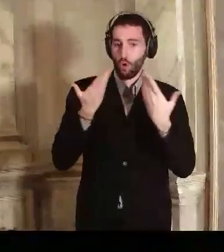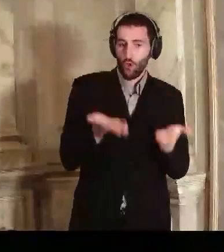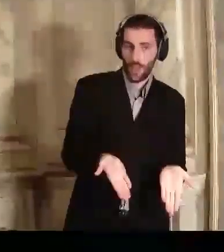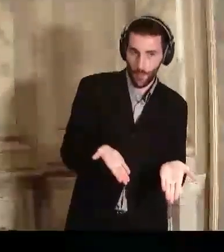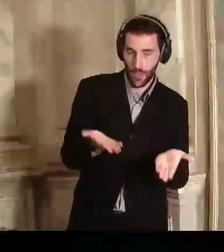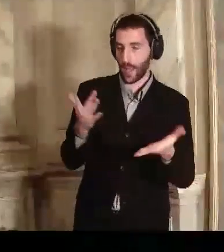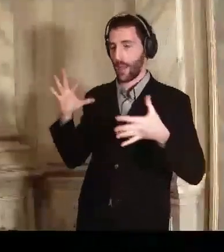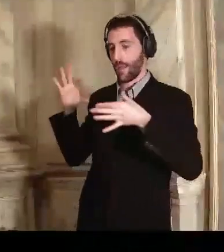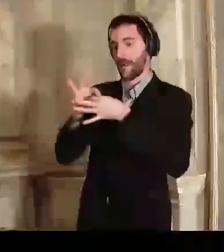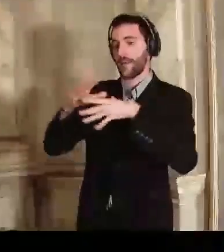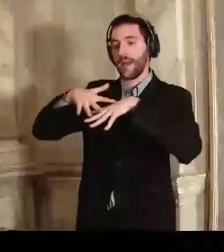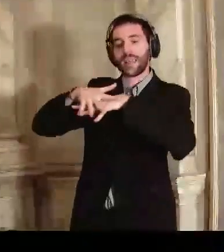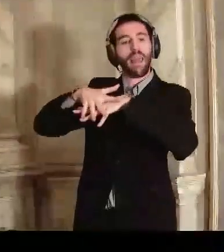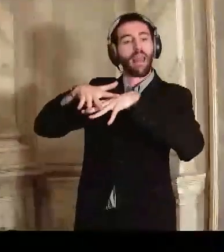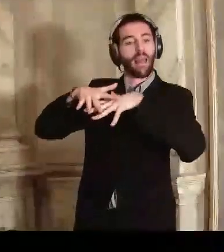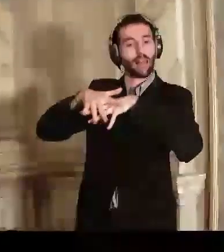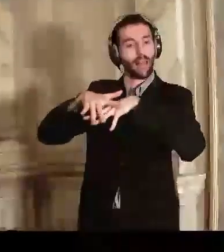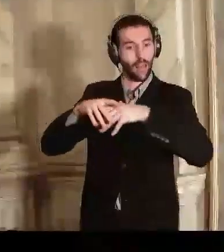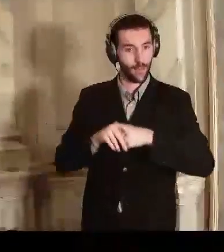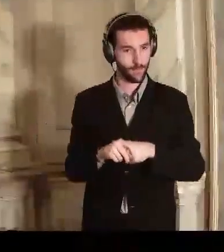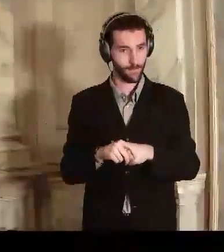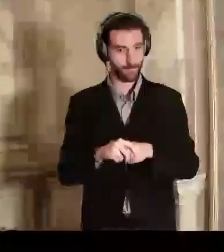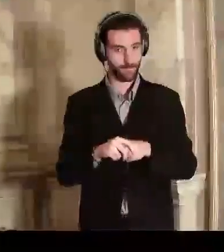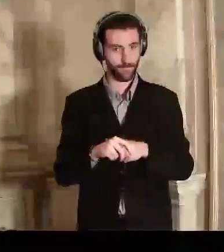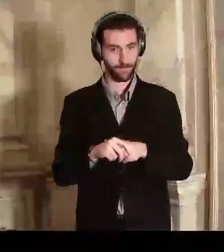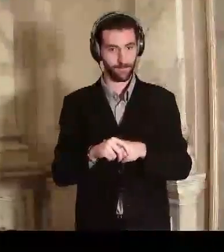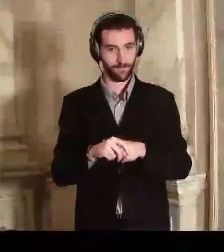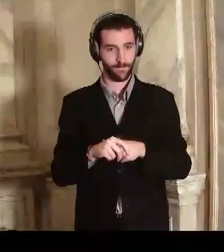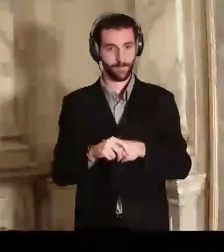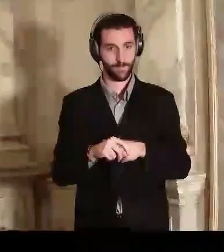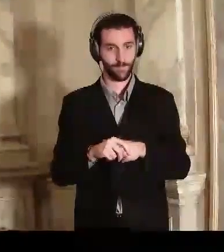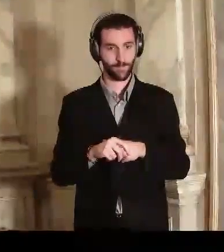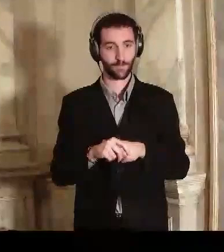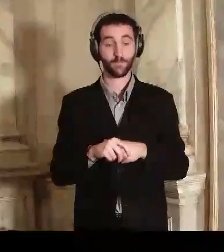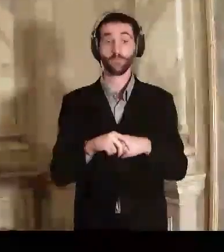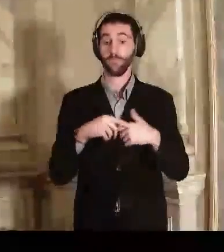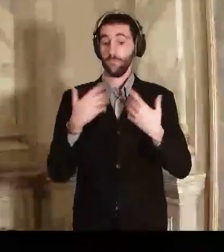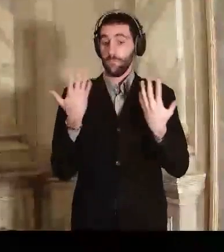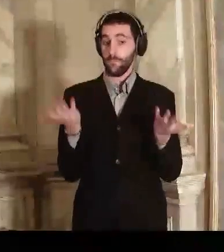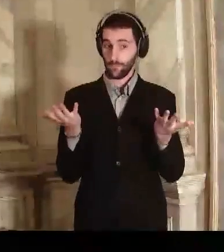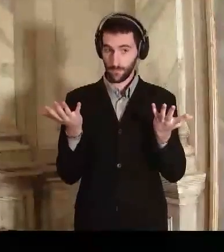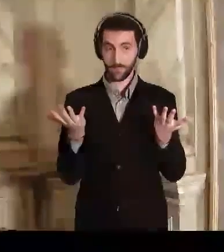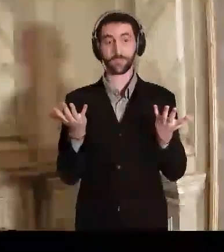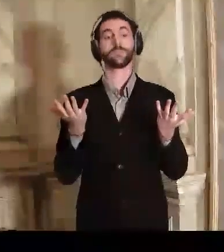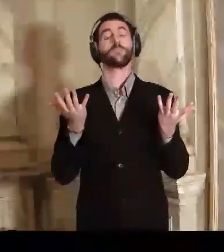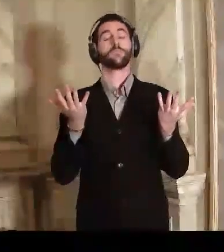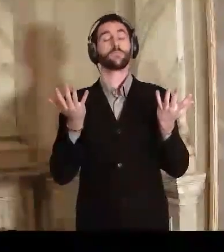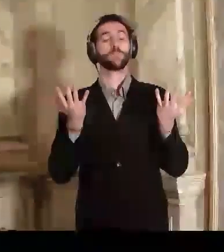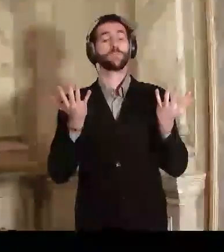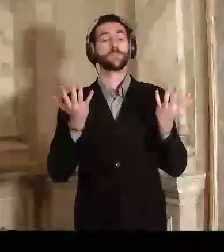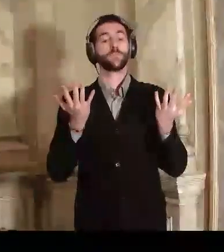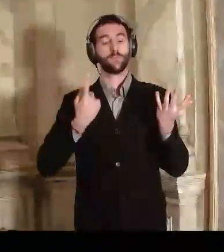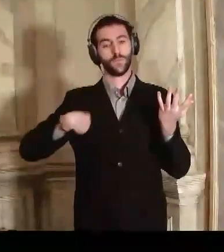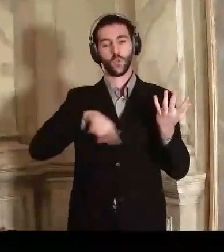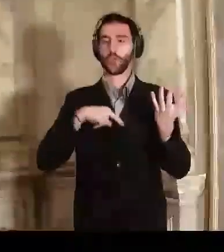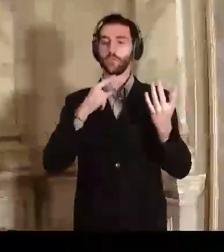professionisti del prossimo futuro. In questo modo si dà concretezza a quanto spesso si afferma ma difficilmente